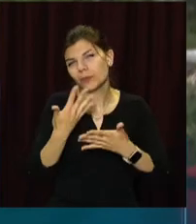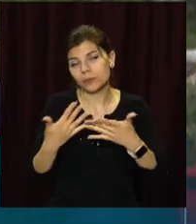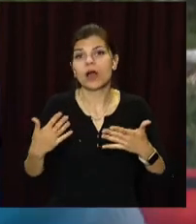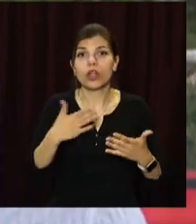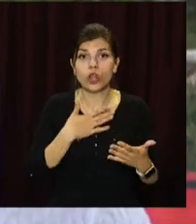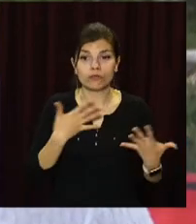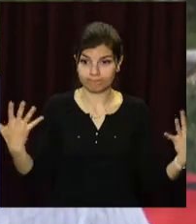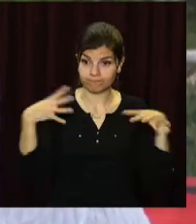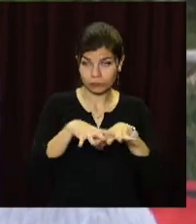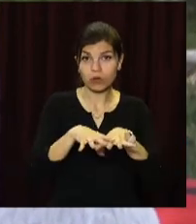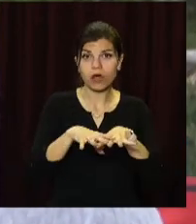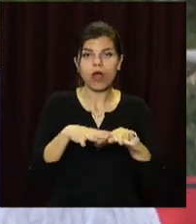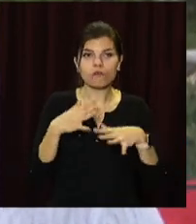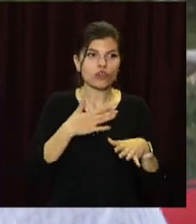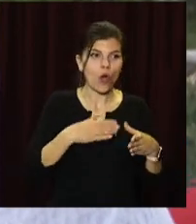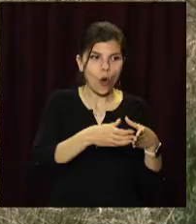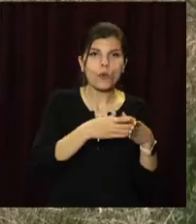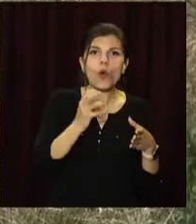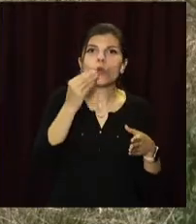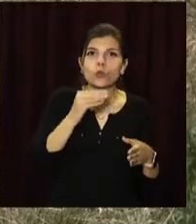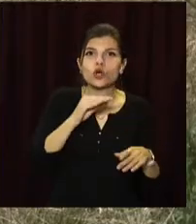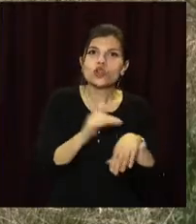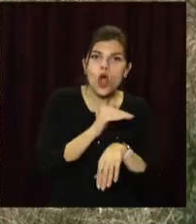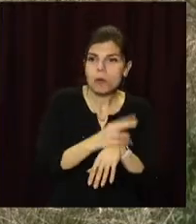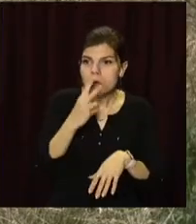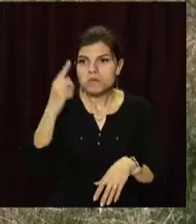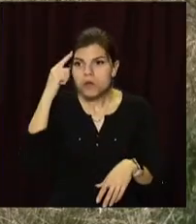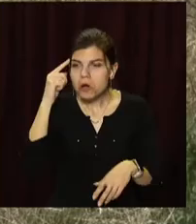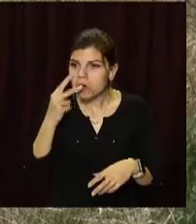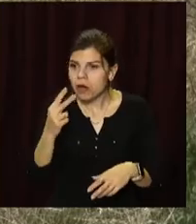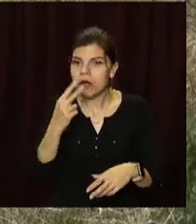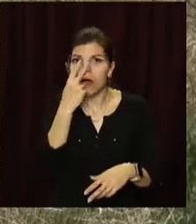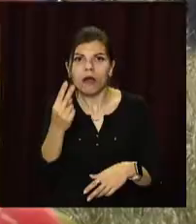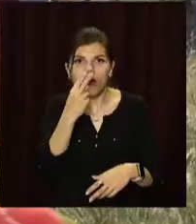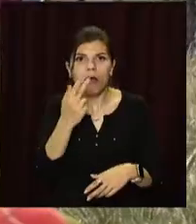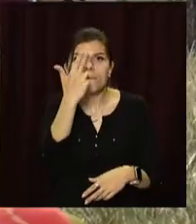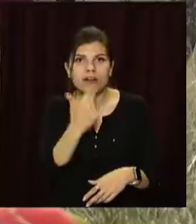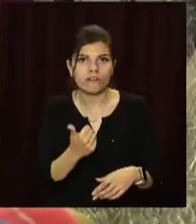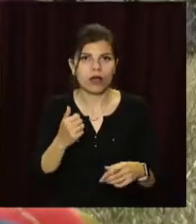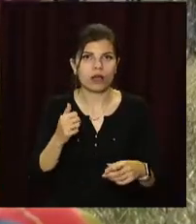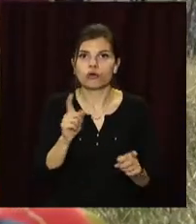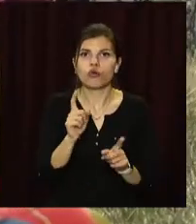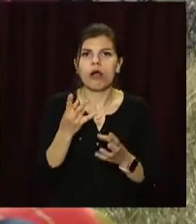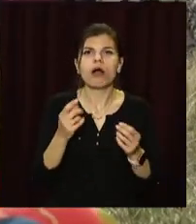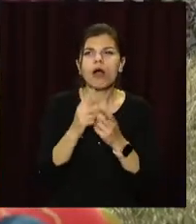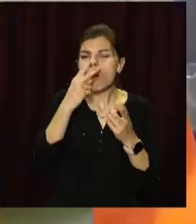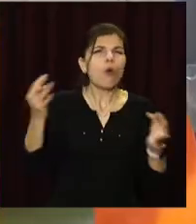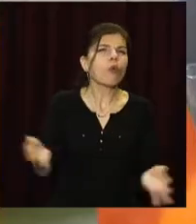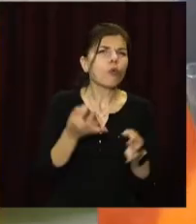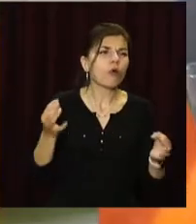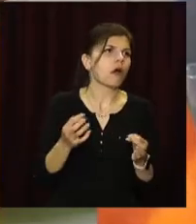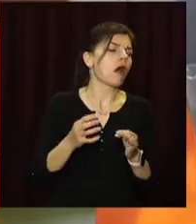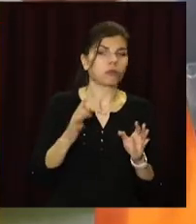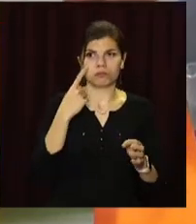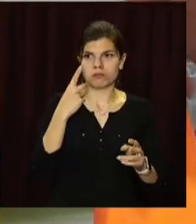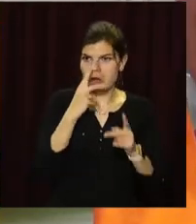спільство становиться краще і добрее друг другу. Коли ми звикаємо і розуміємо, що це не просто діти якісь там особливі,